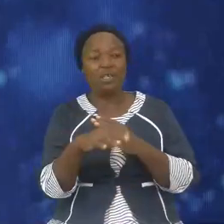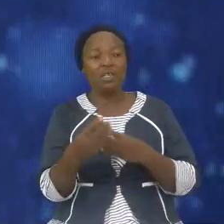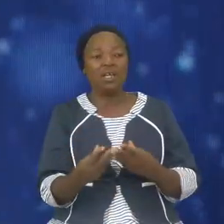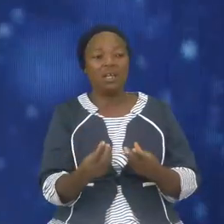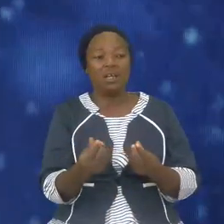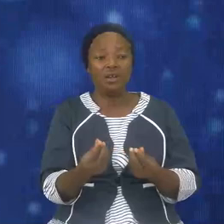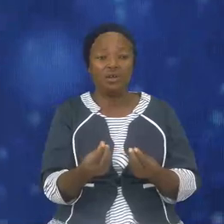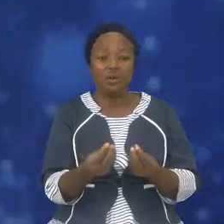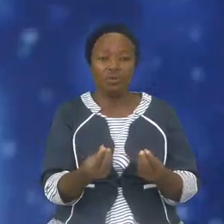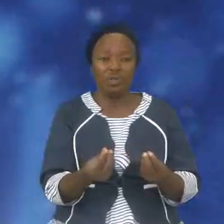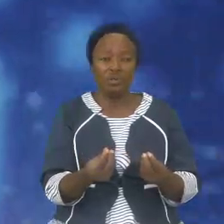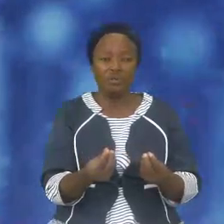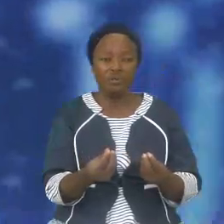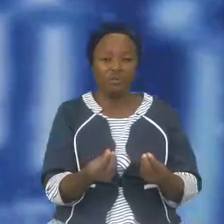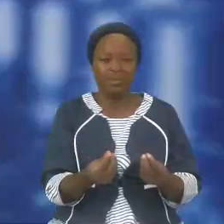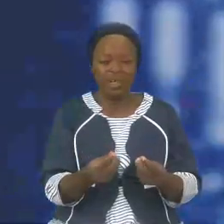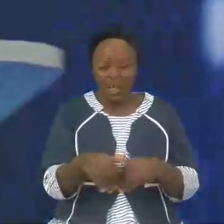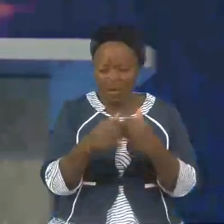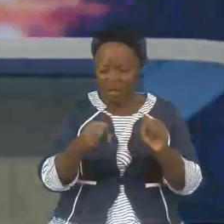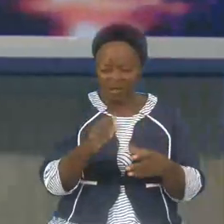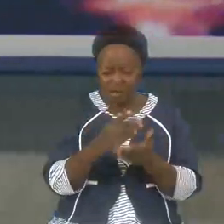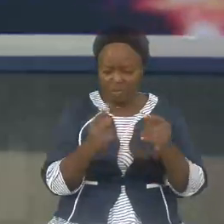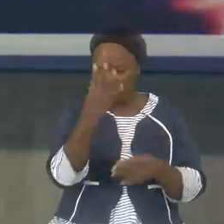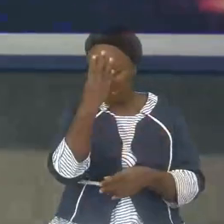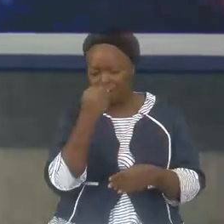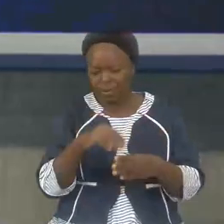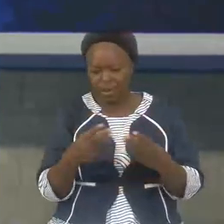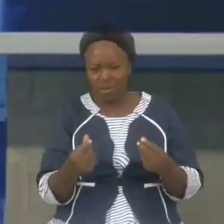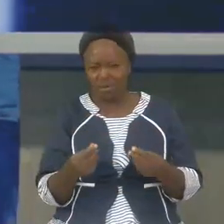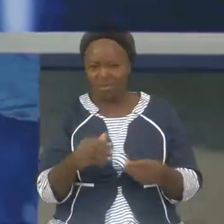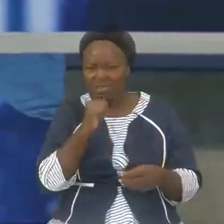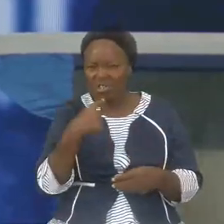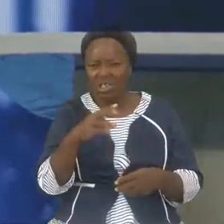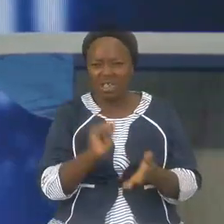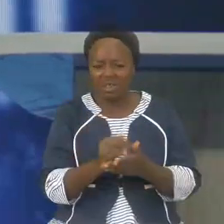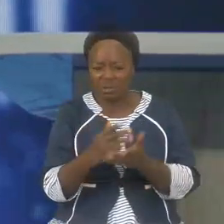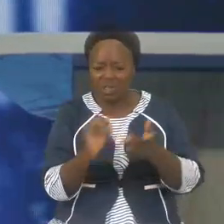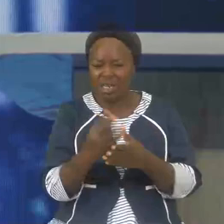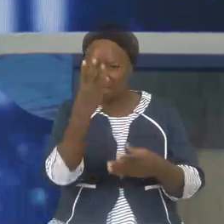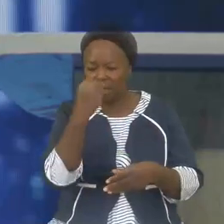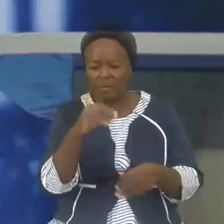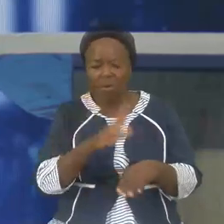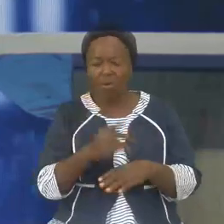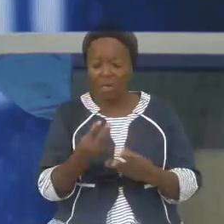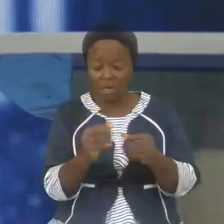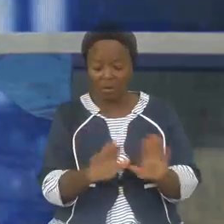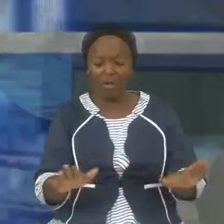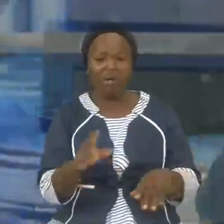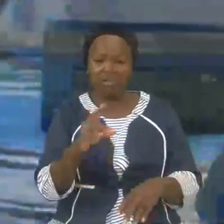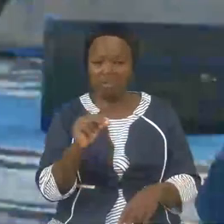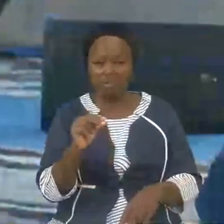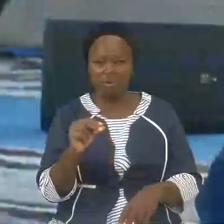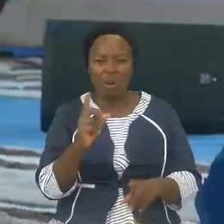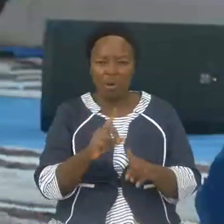quelqu'un, dans la poussière de la terre, comment peut-il dormir dans la poussière de la terre? Cela ne parle pas